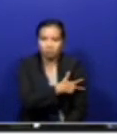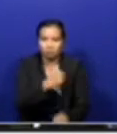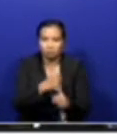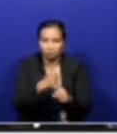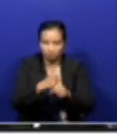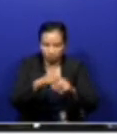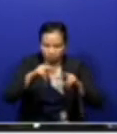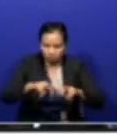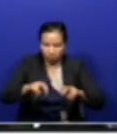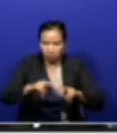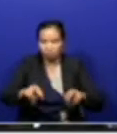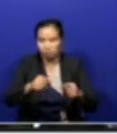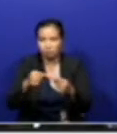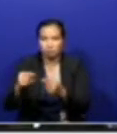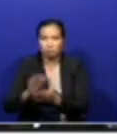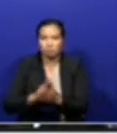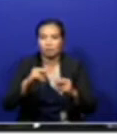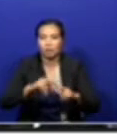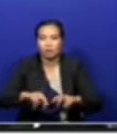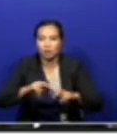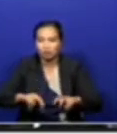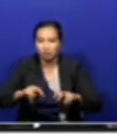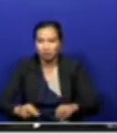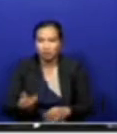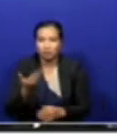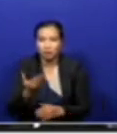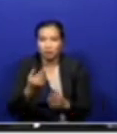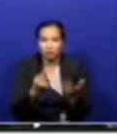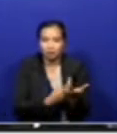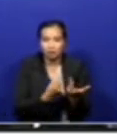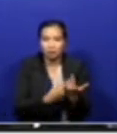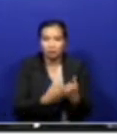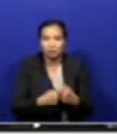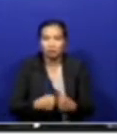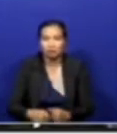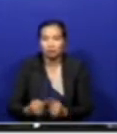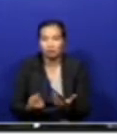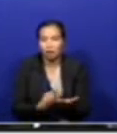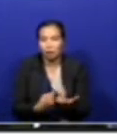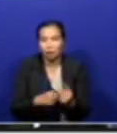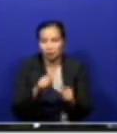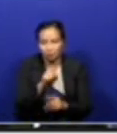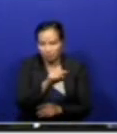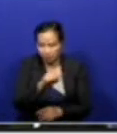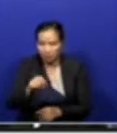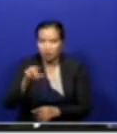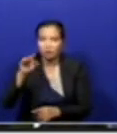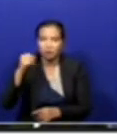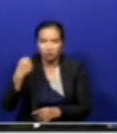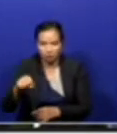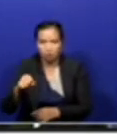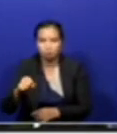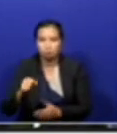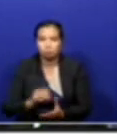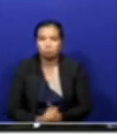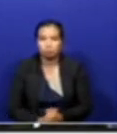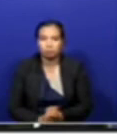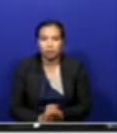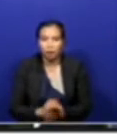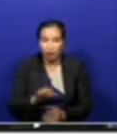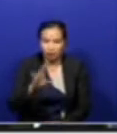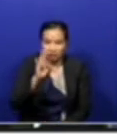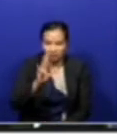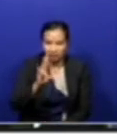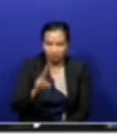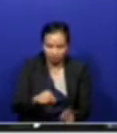องท่านได้ศึกษาไปถึงขนาดนี้เนี่ยนะครับถ้านับ1ถึง10เนี่ยไป7แล้วนะครับถ้าไป8 9 10ได้จะเป็นพระคุณยิ่ง